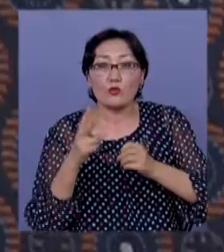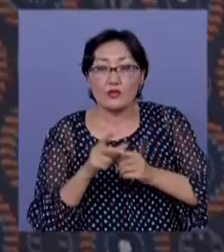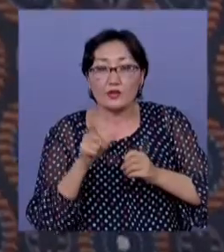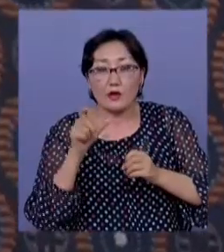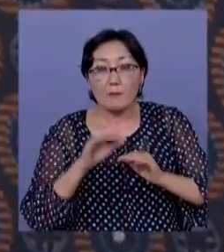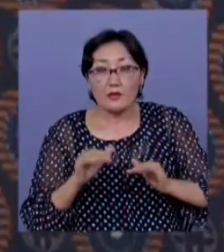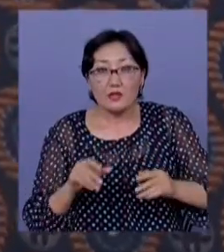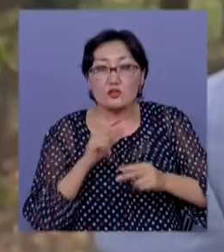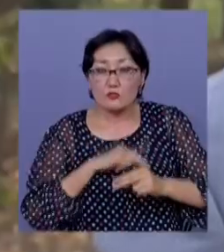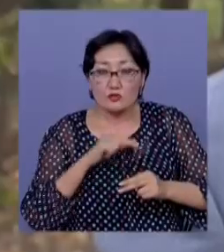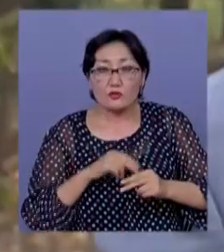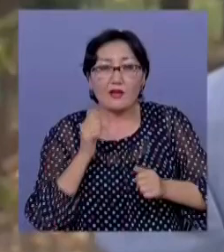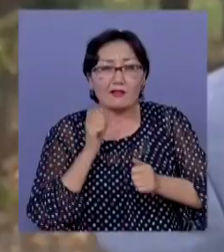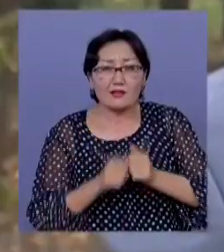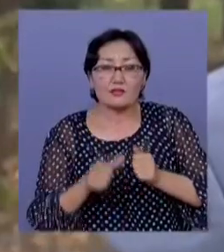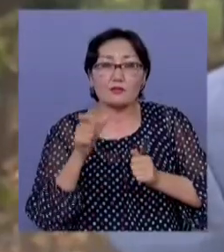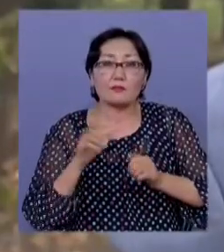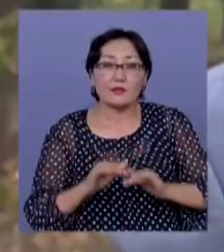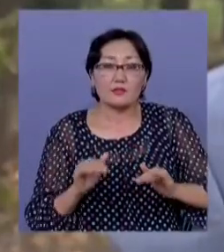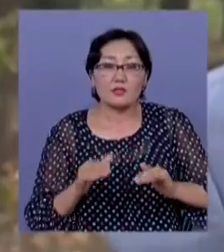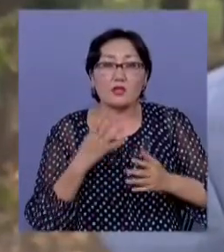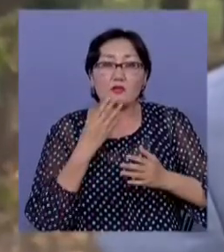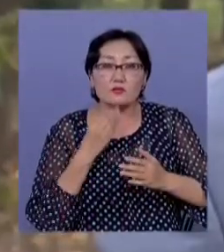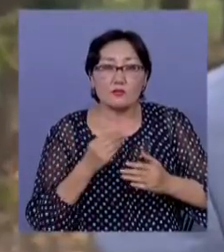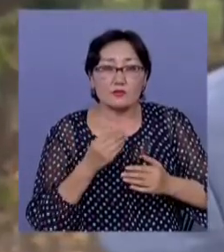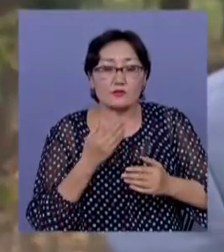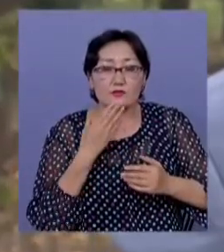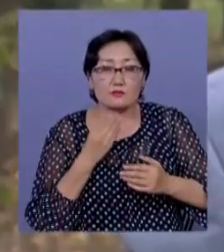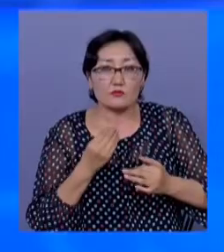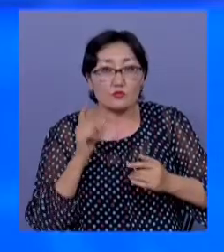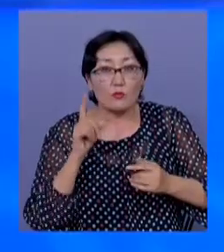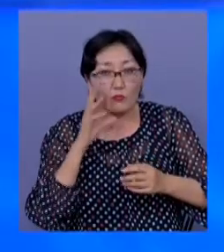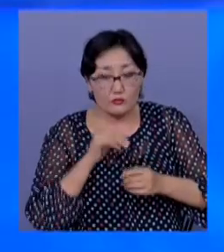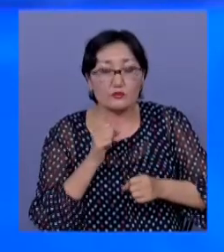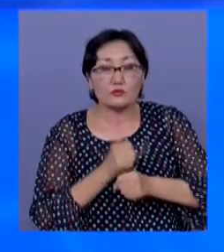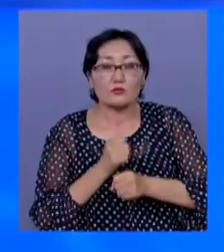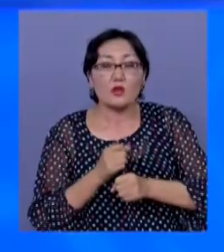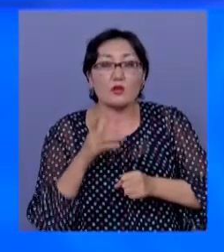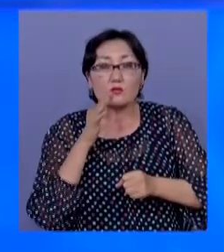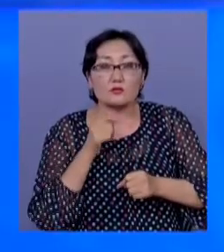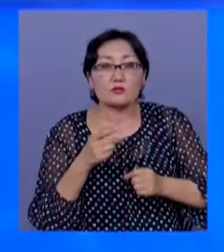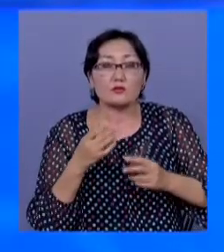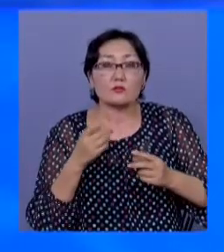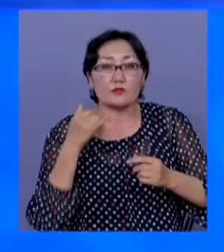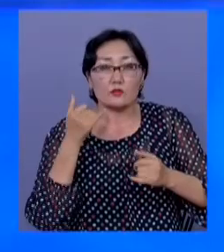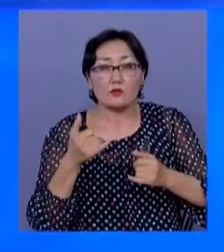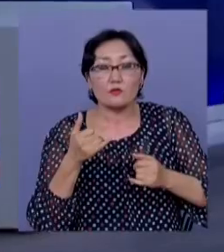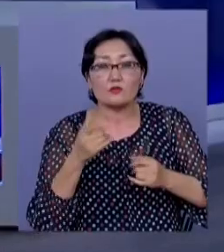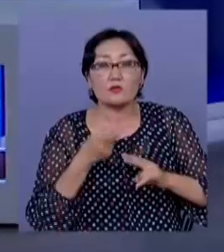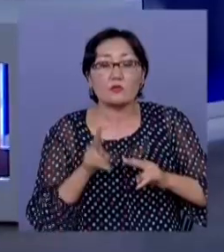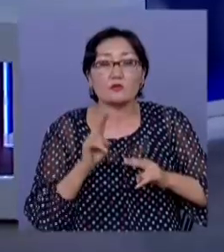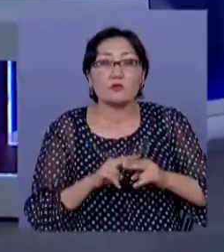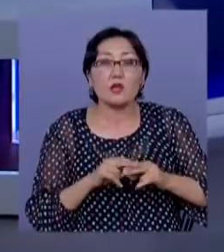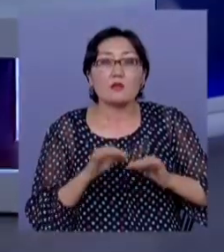жұмыс жасайды екен. Әр қайсы өзінің шама шарқына қалай жұмыс жасайды. Дәл сол сәтте көрерменнен келіп түскен қоңырауда